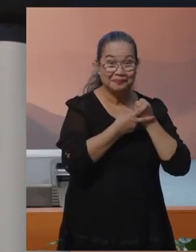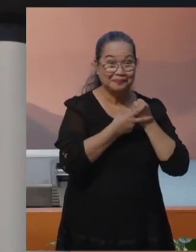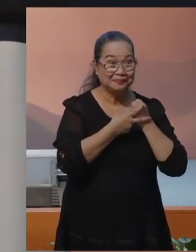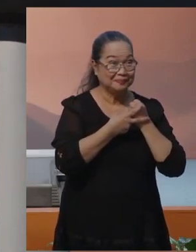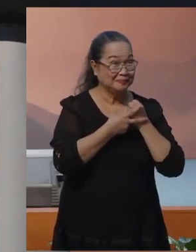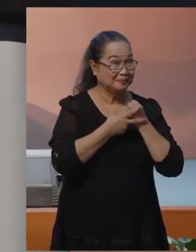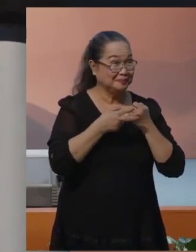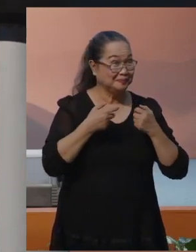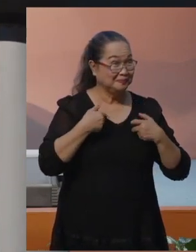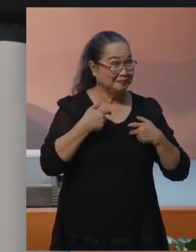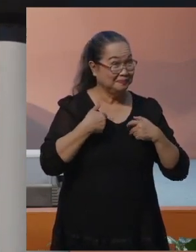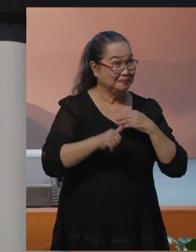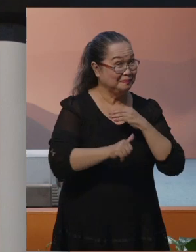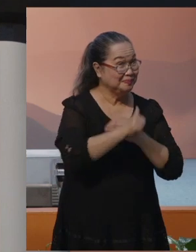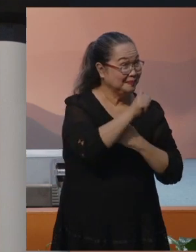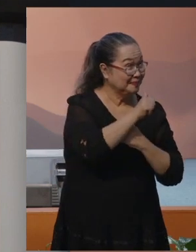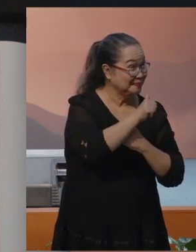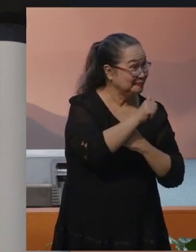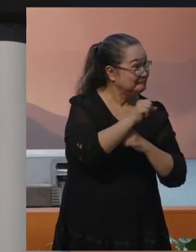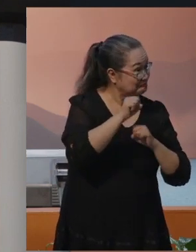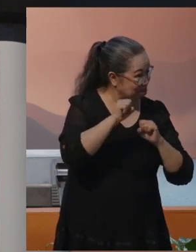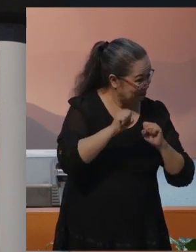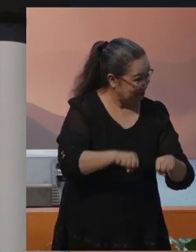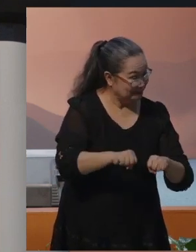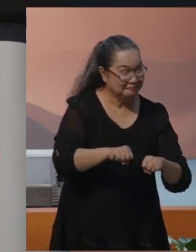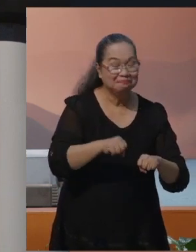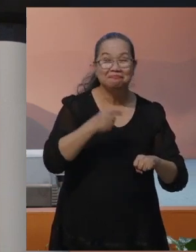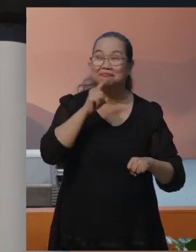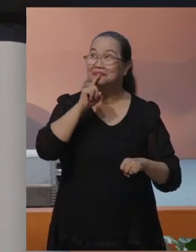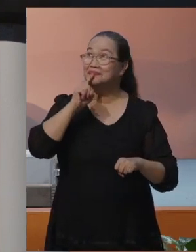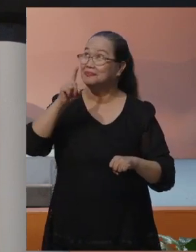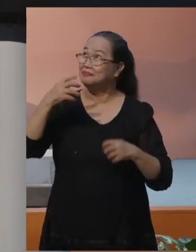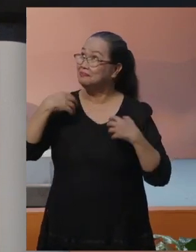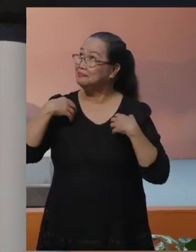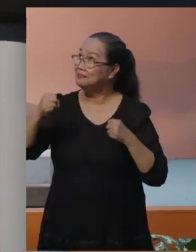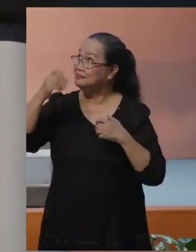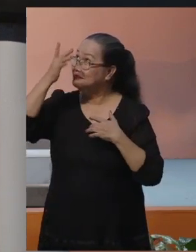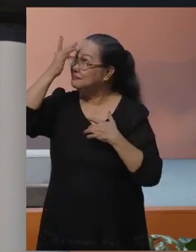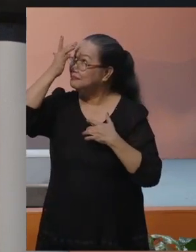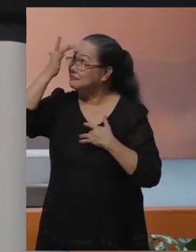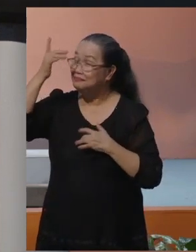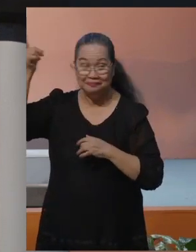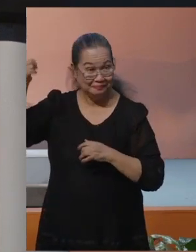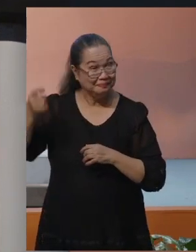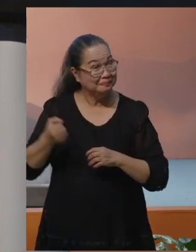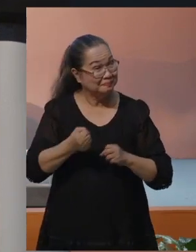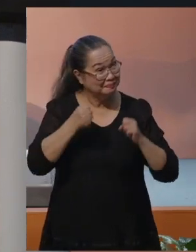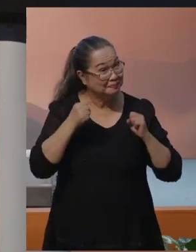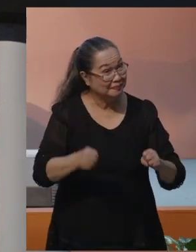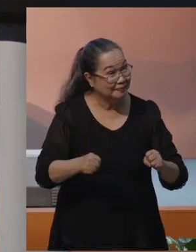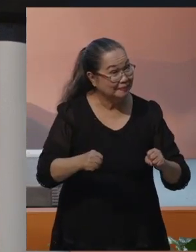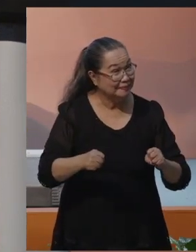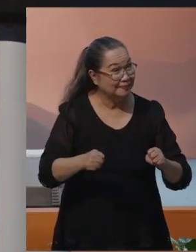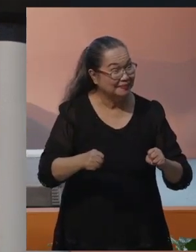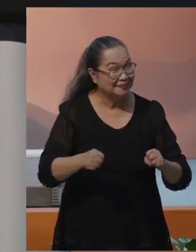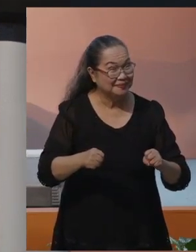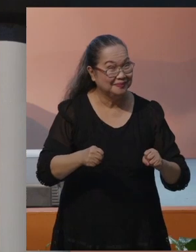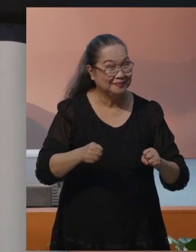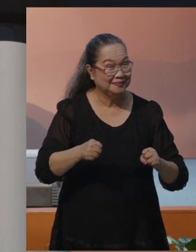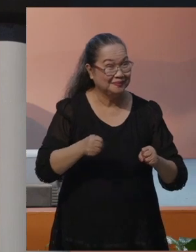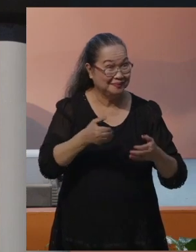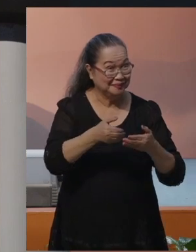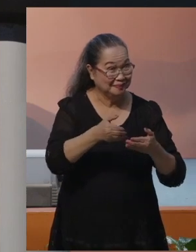buhay na nanganganib? Pwede ba siyang magpagaling sa ating mga mahal sa buhay na